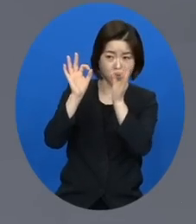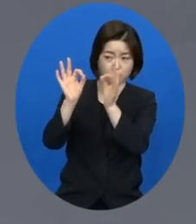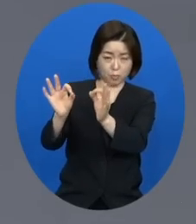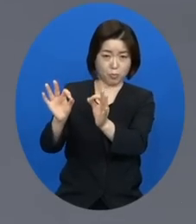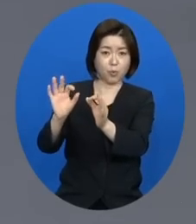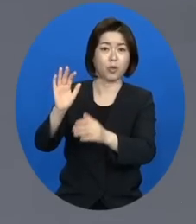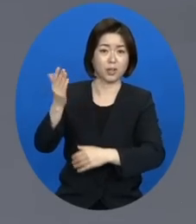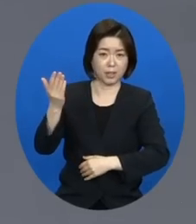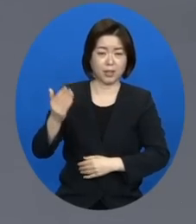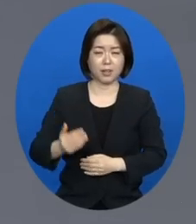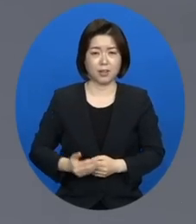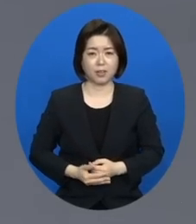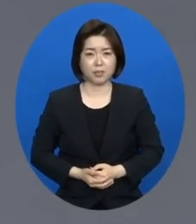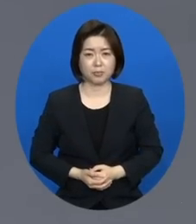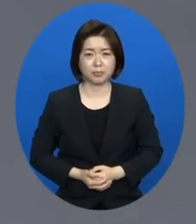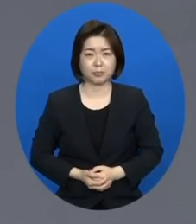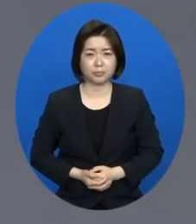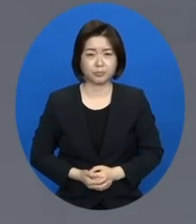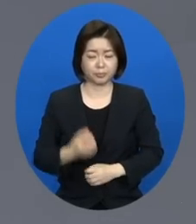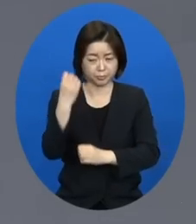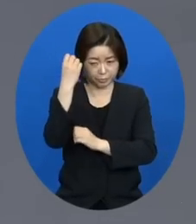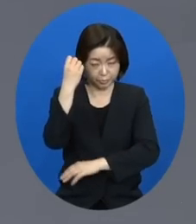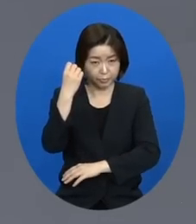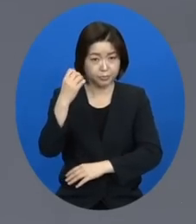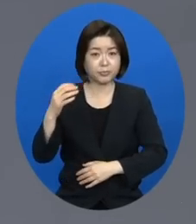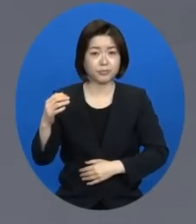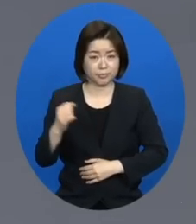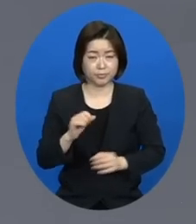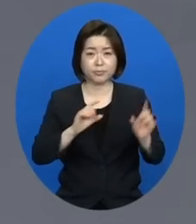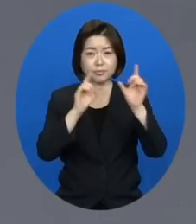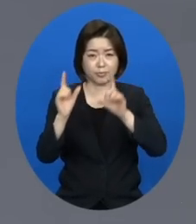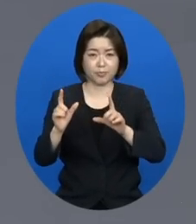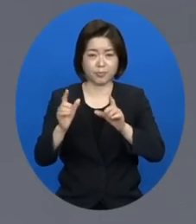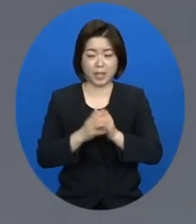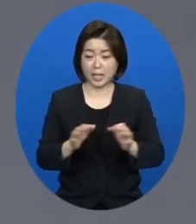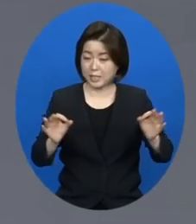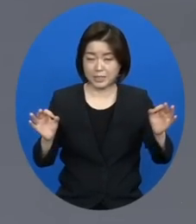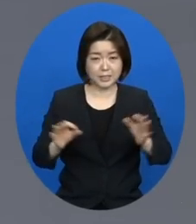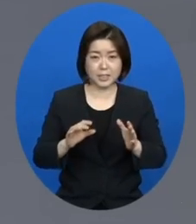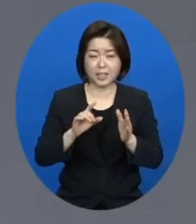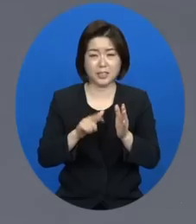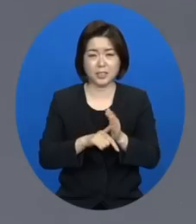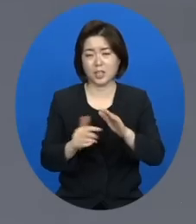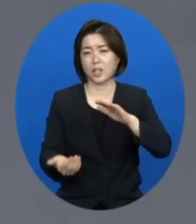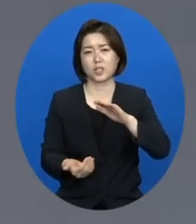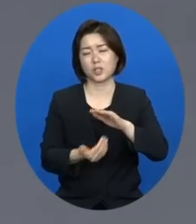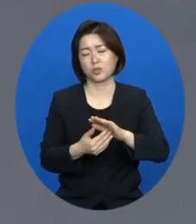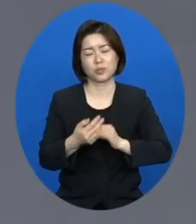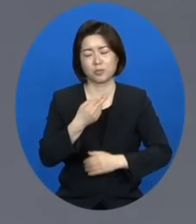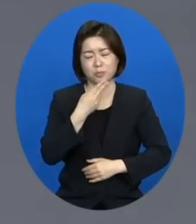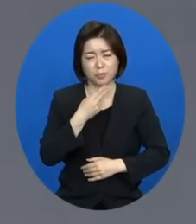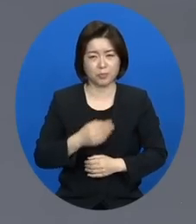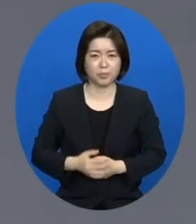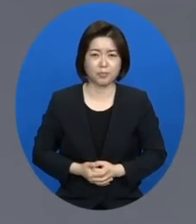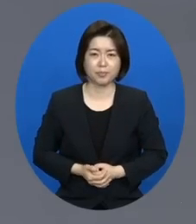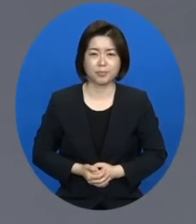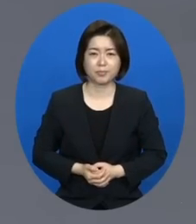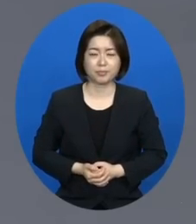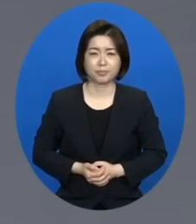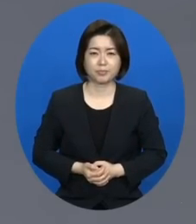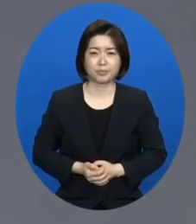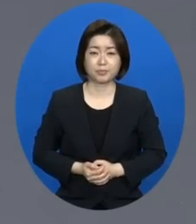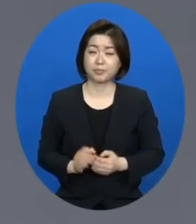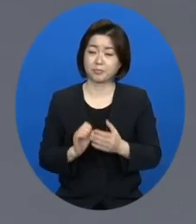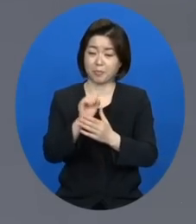보게 된 것이죠. 뿌리를 내리는 삶은 단시간에 여러분 이루어지지 않습니다. 맺어야